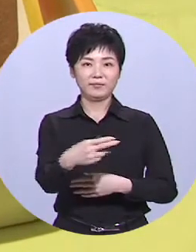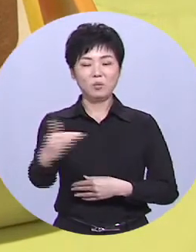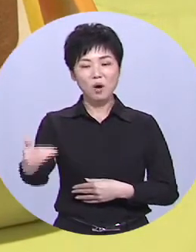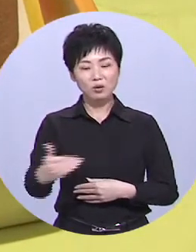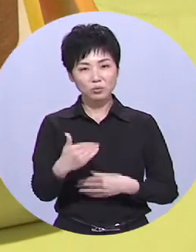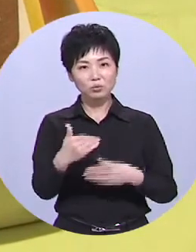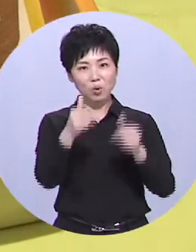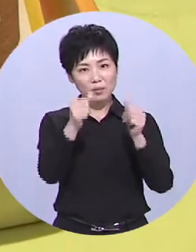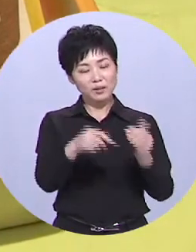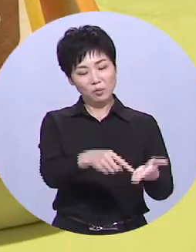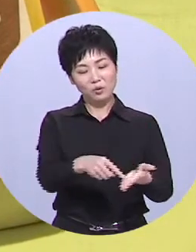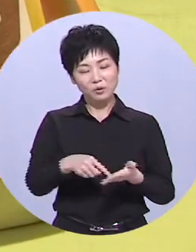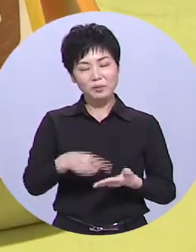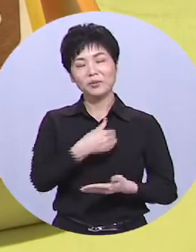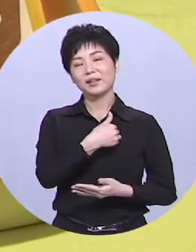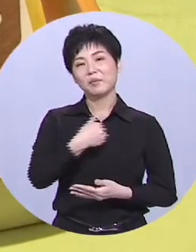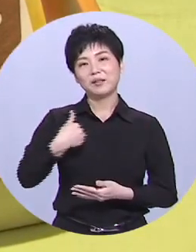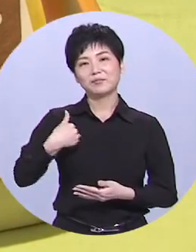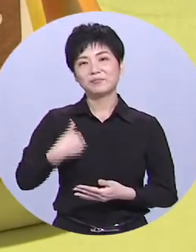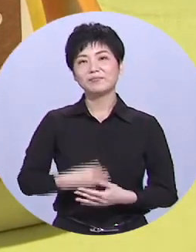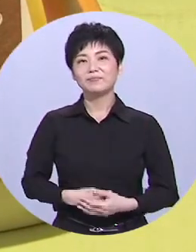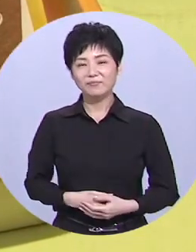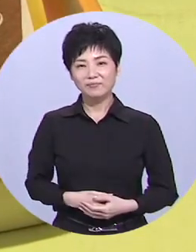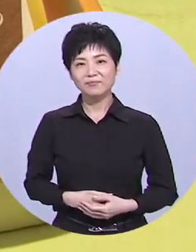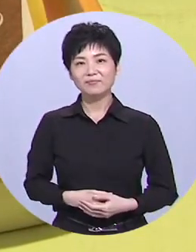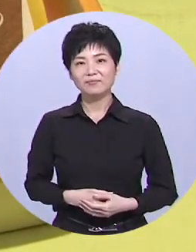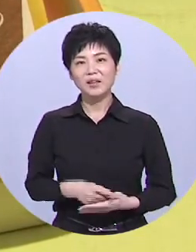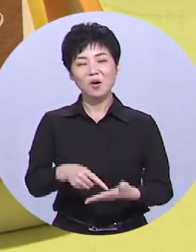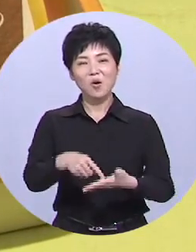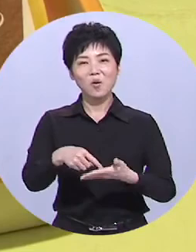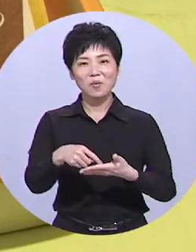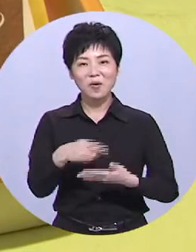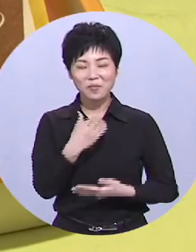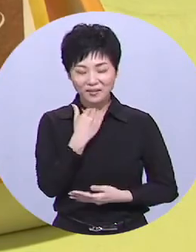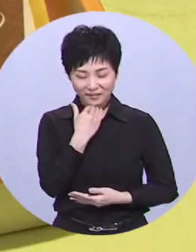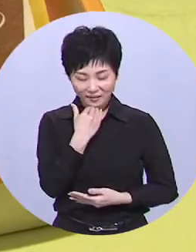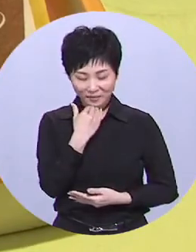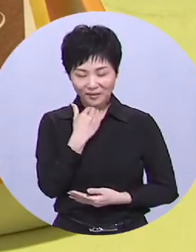スまたは県のホームページからもご応募いただけます。たくさんのご応募お待ちしています。